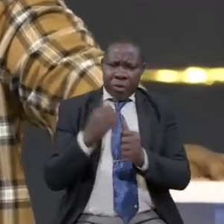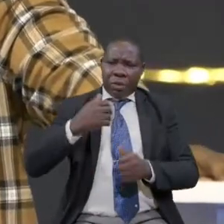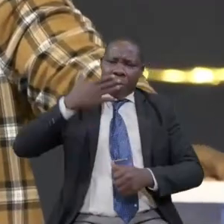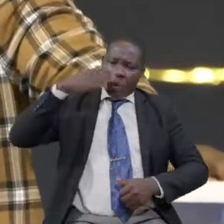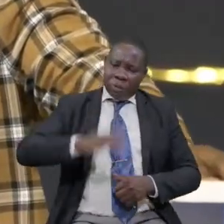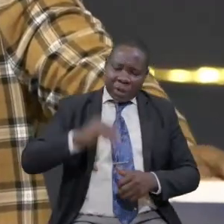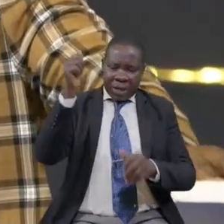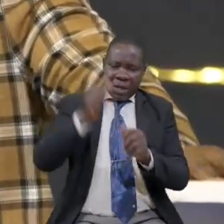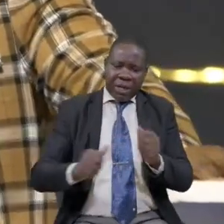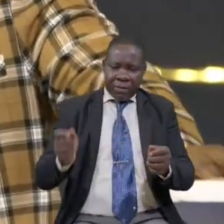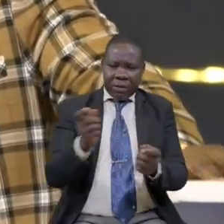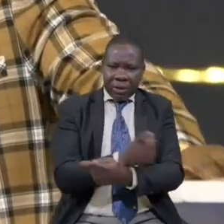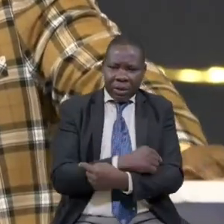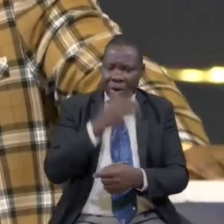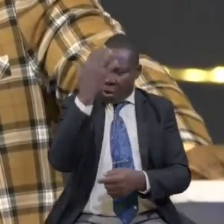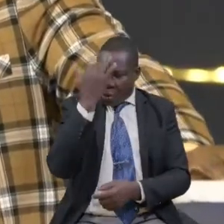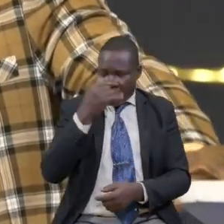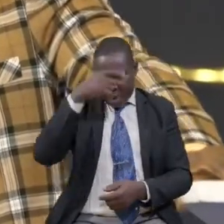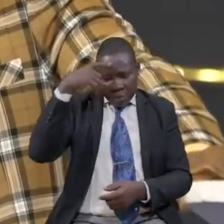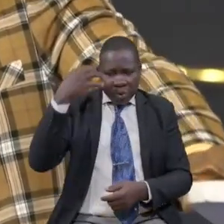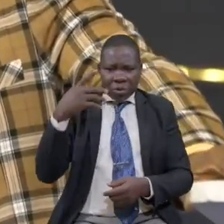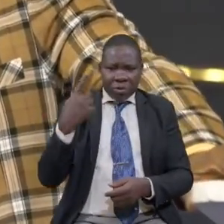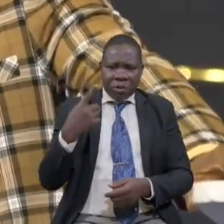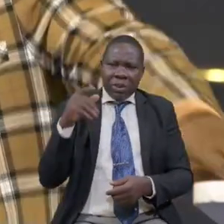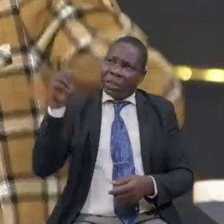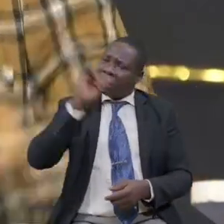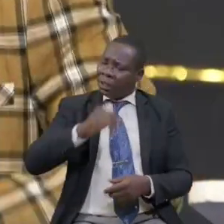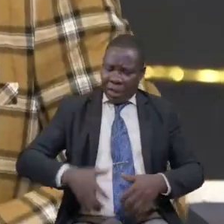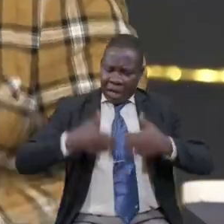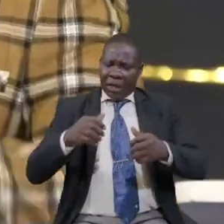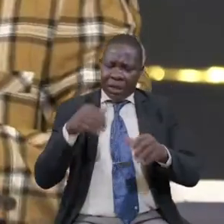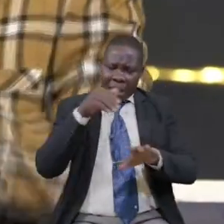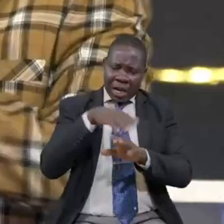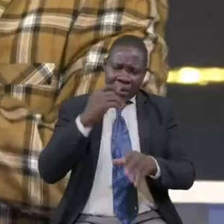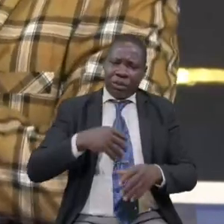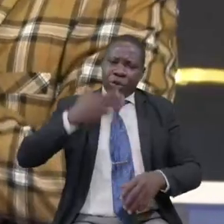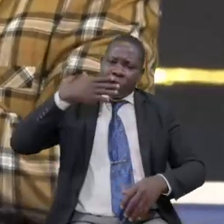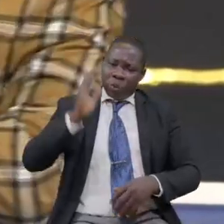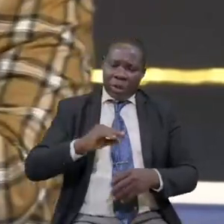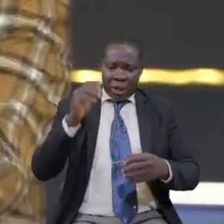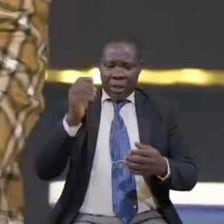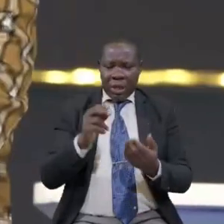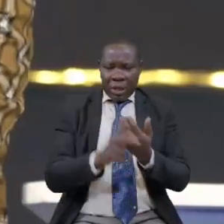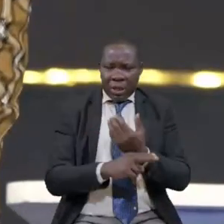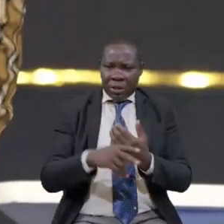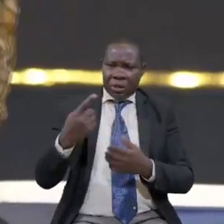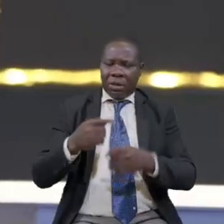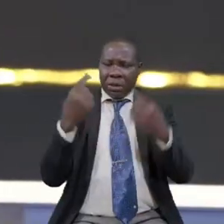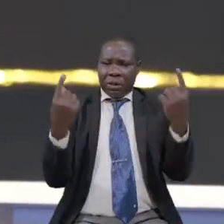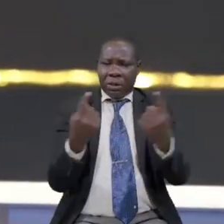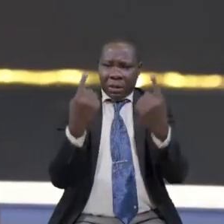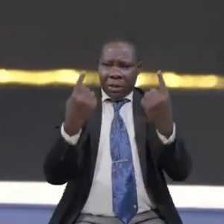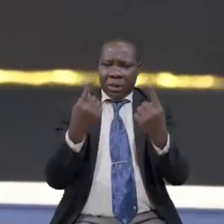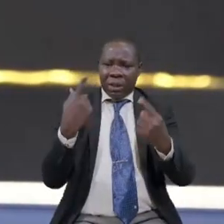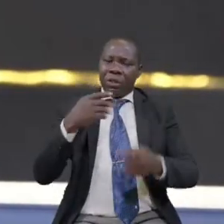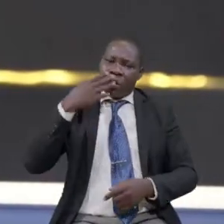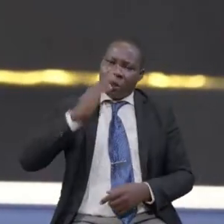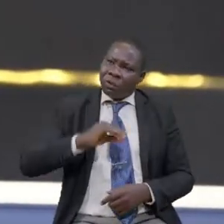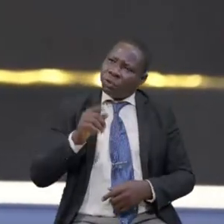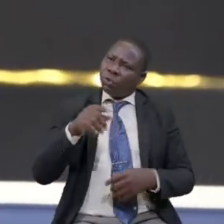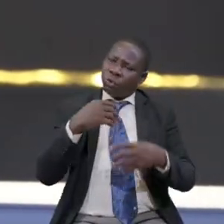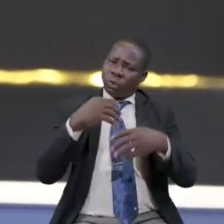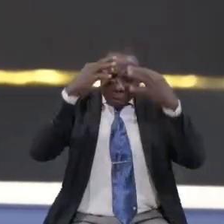que le péché, la méchanceté, cela n'est pas bon devant Dieu, mais vous décidez